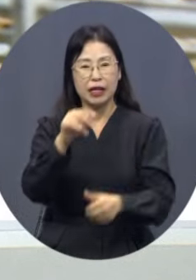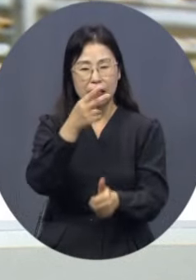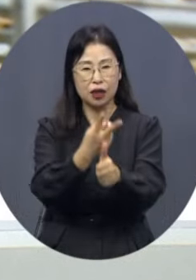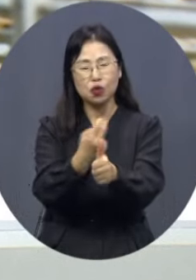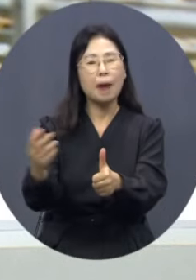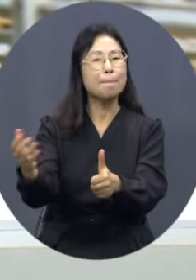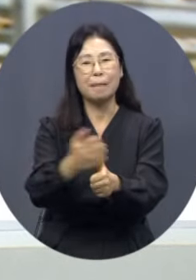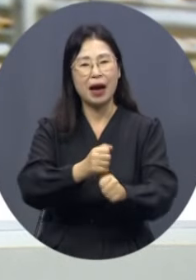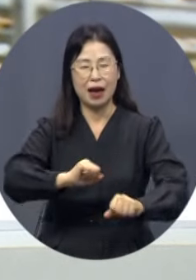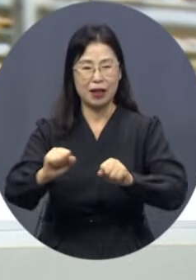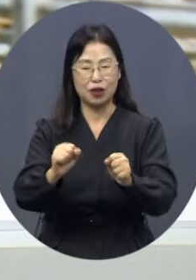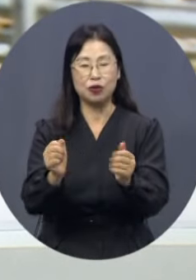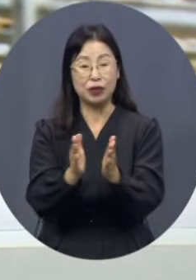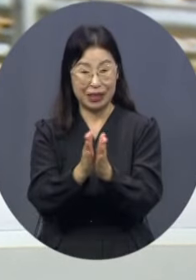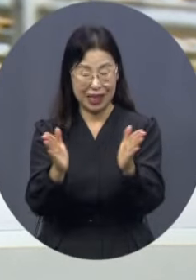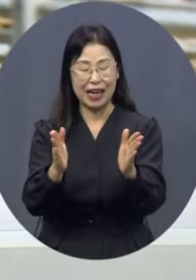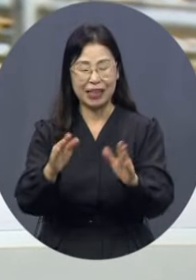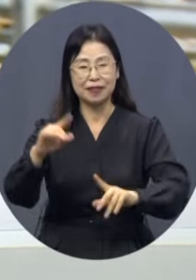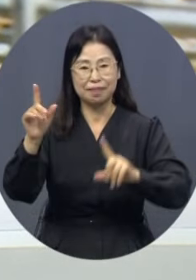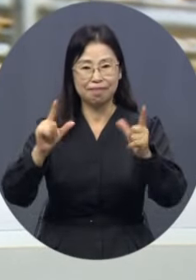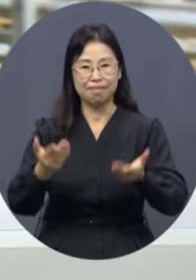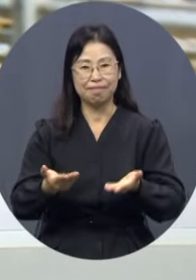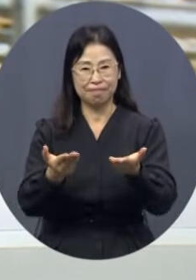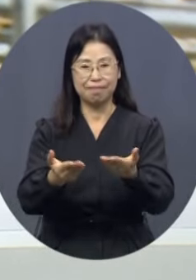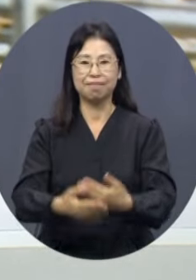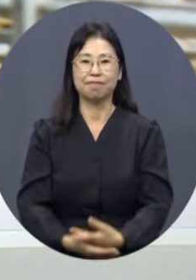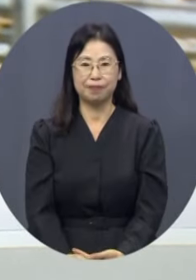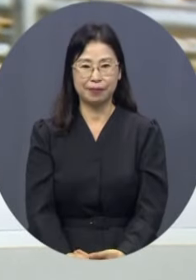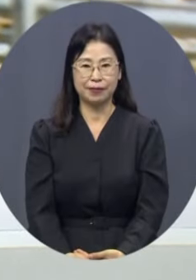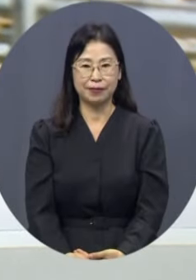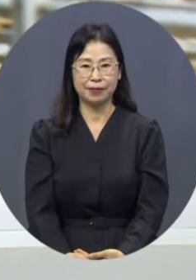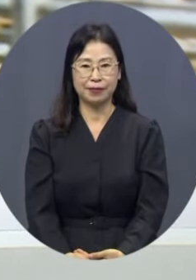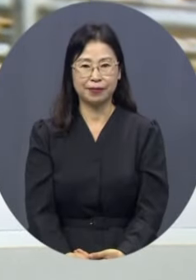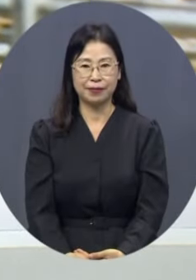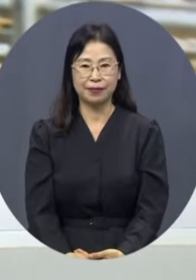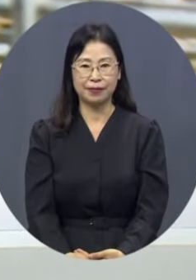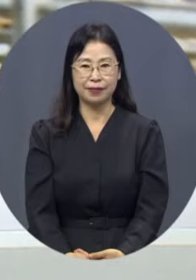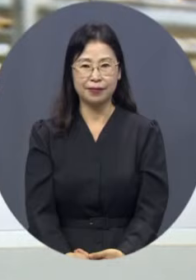나섰습니다 토끼 포획 현장을 김항석 기자가